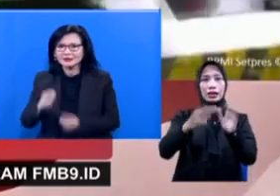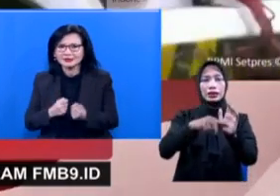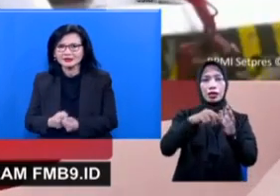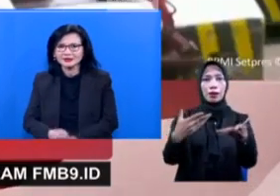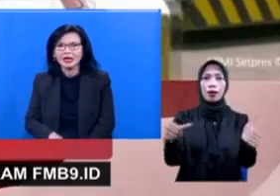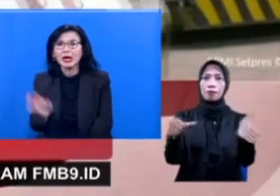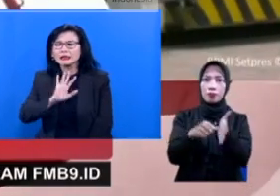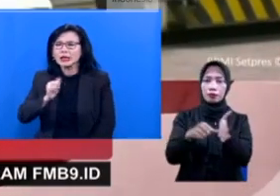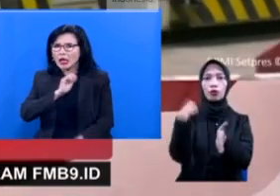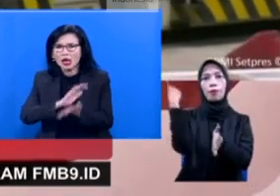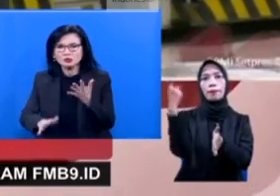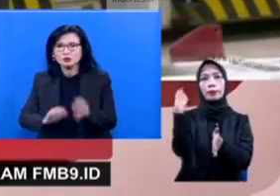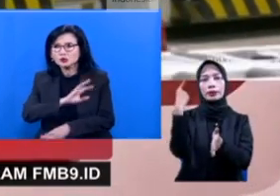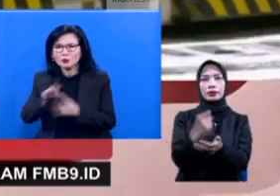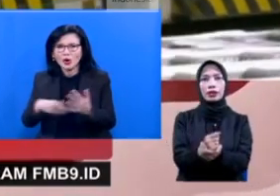berjalan sekaligus.